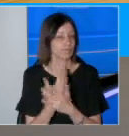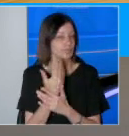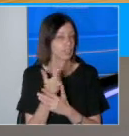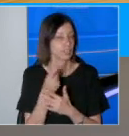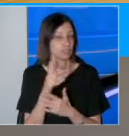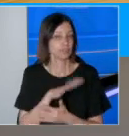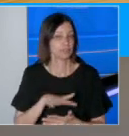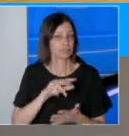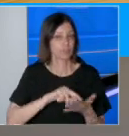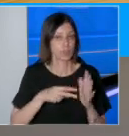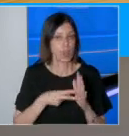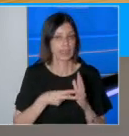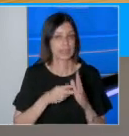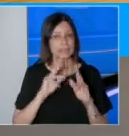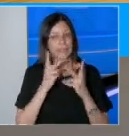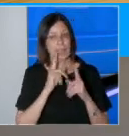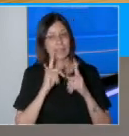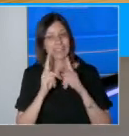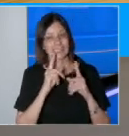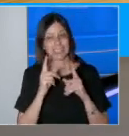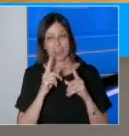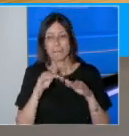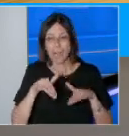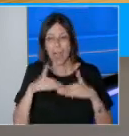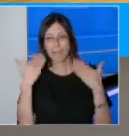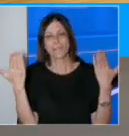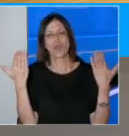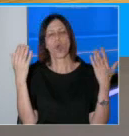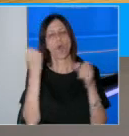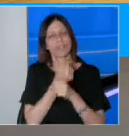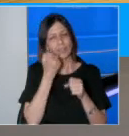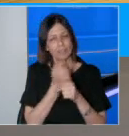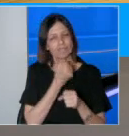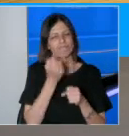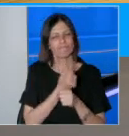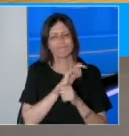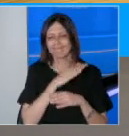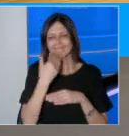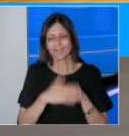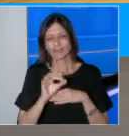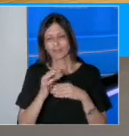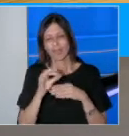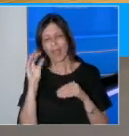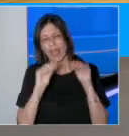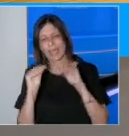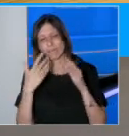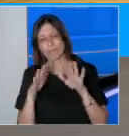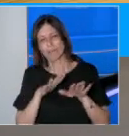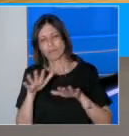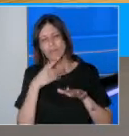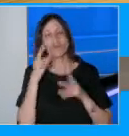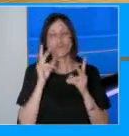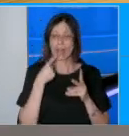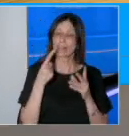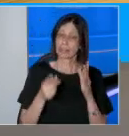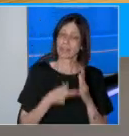בגזרה הפוליטית? צוותי המסע ומתן החל מהבוקר עובדים, מה שנקרא, שעות נוספות כדי להרכיב ממשלה. אפשר לומר די לראשונה